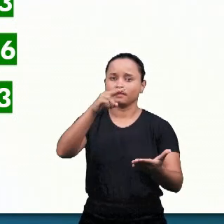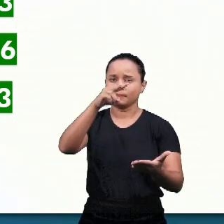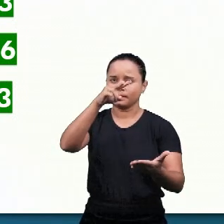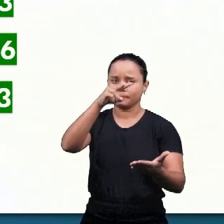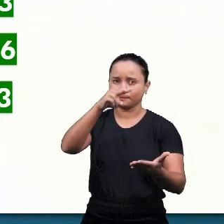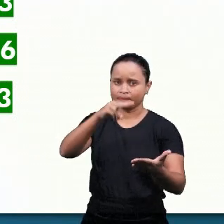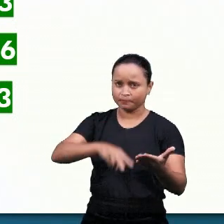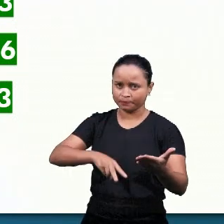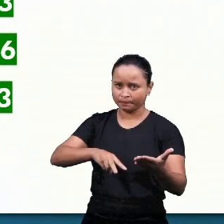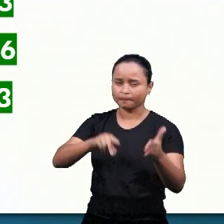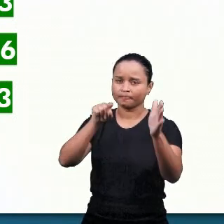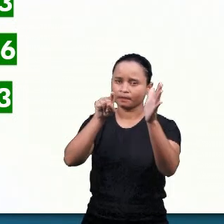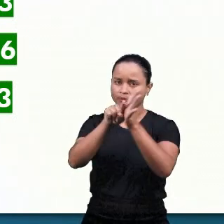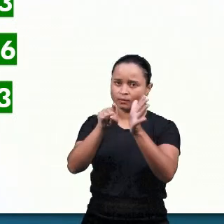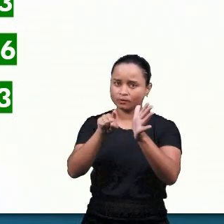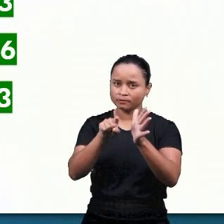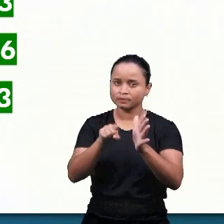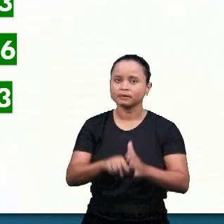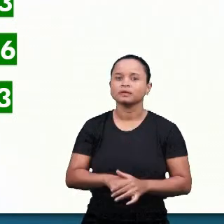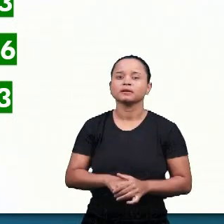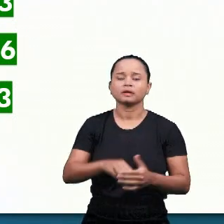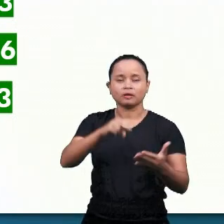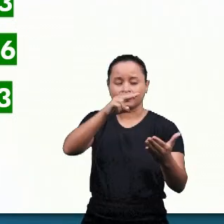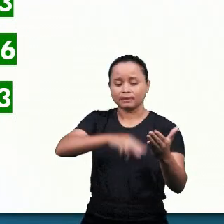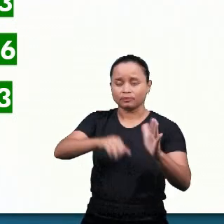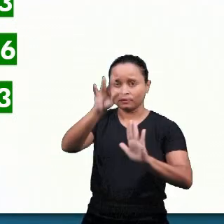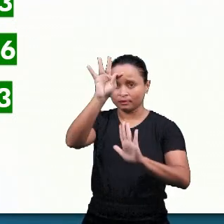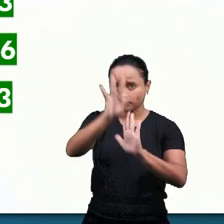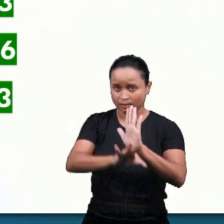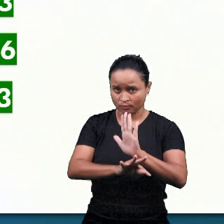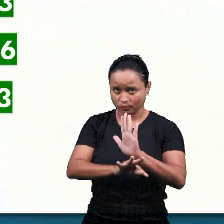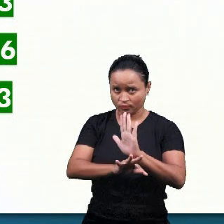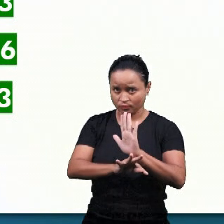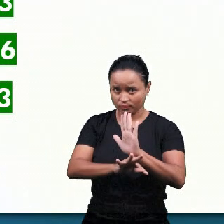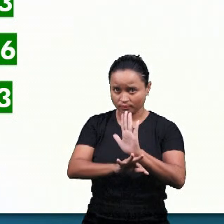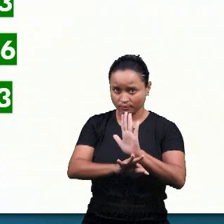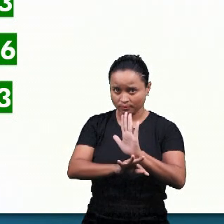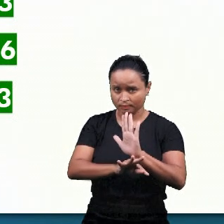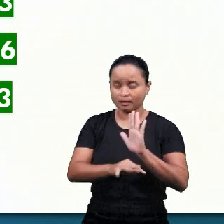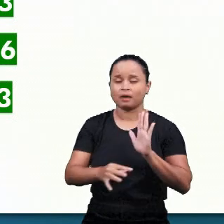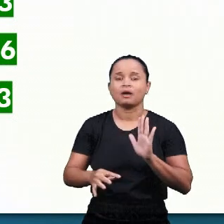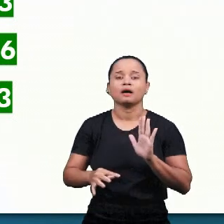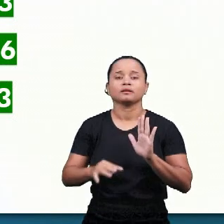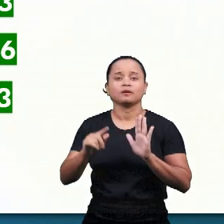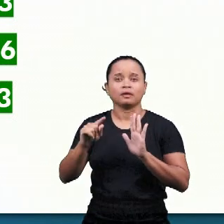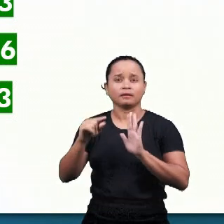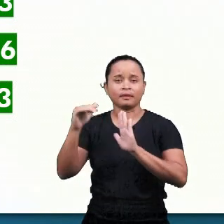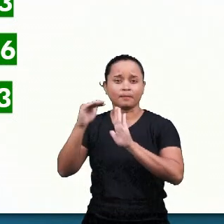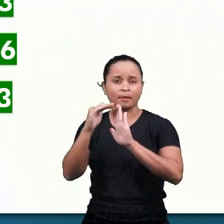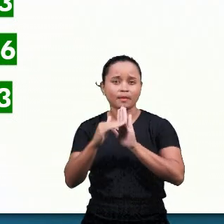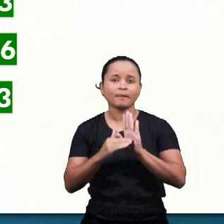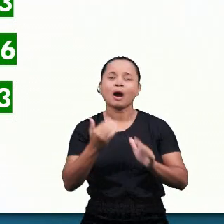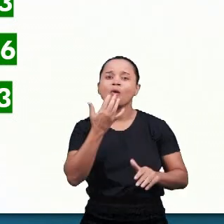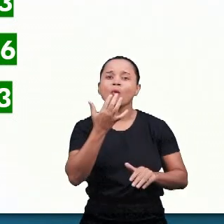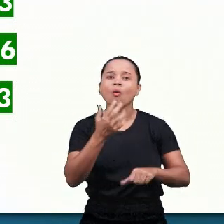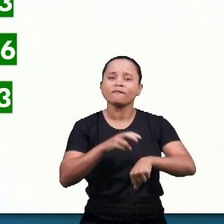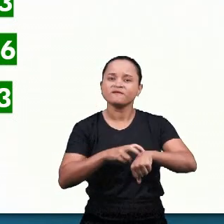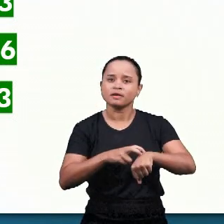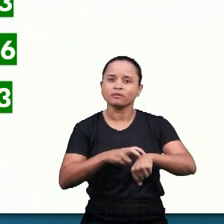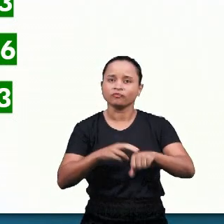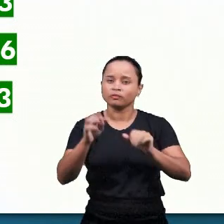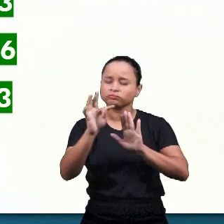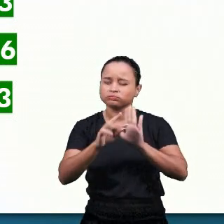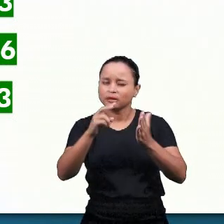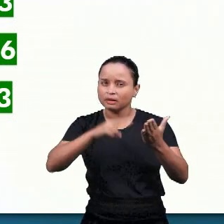question, en lisant le texte ci-dessus, répondez. Le chrétien, il peut se dévier du chemin